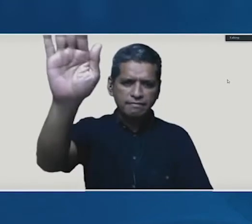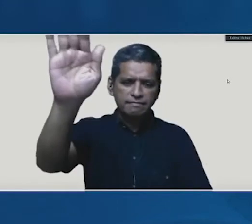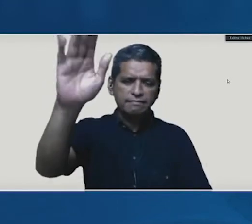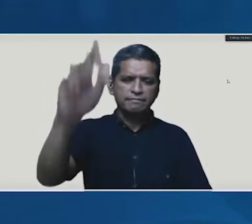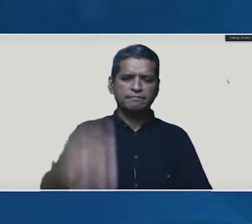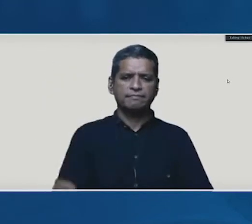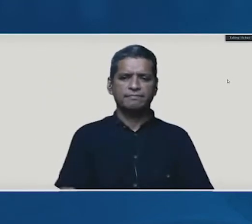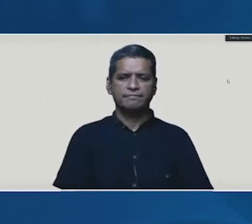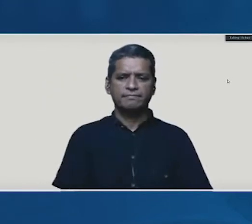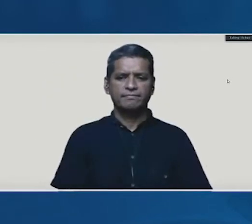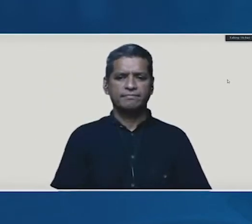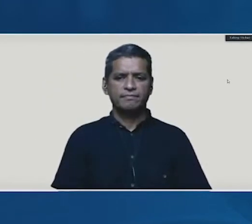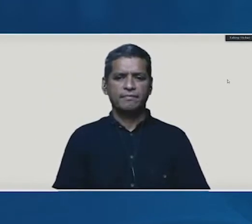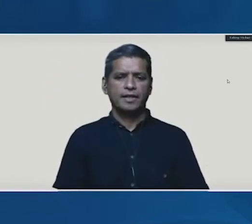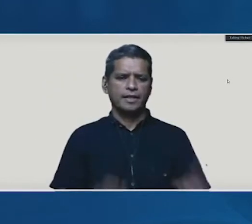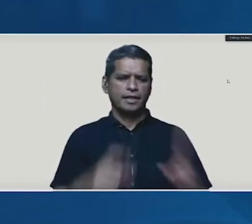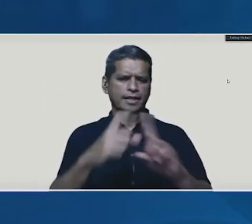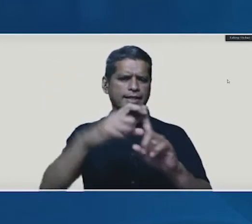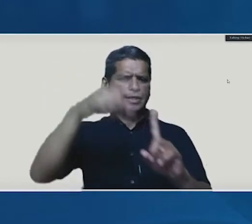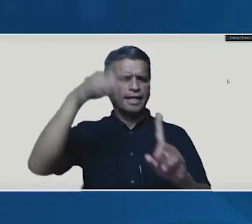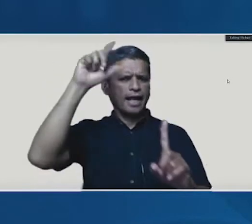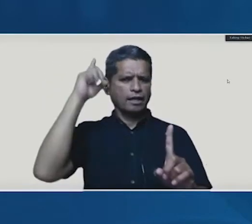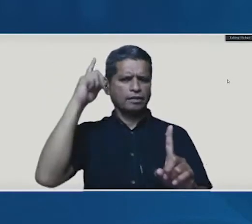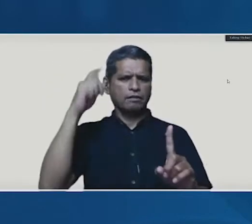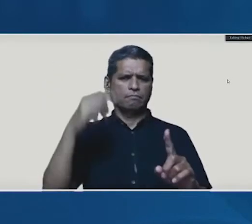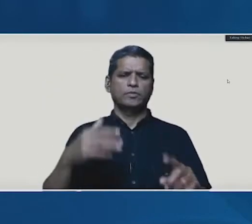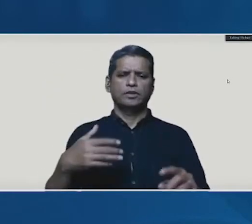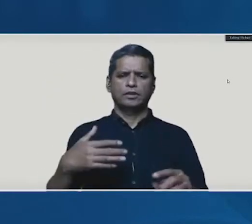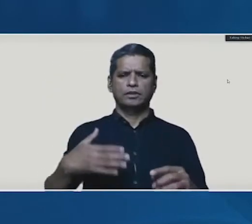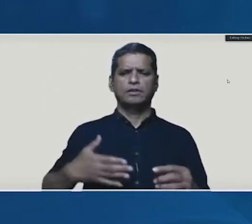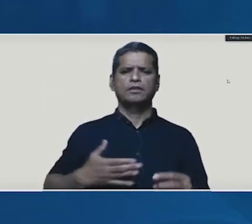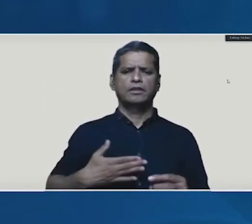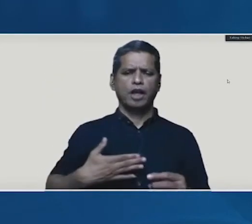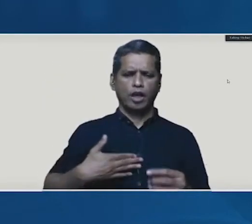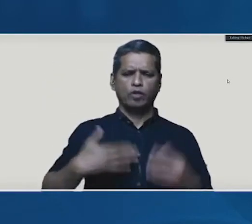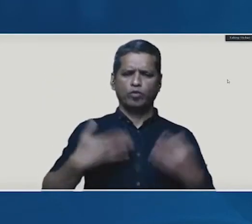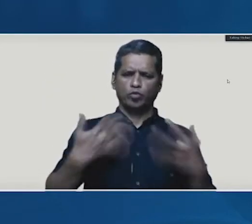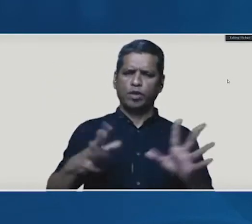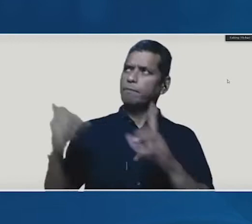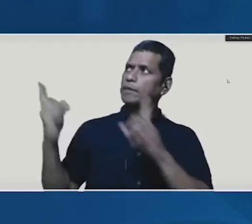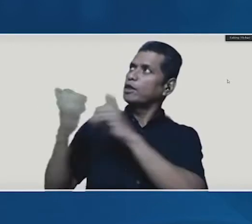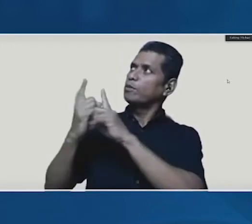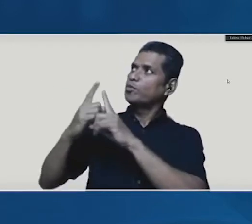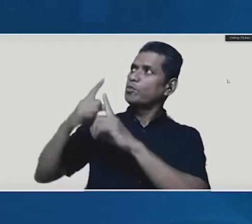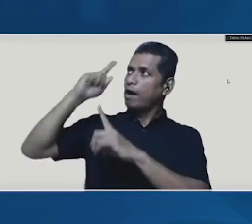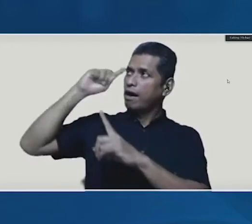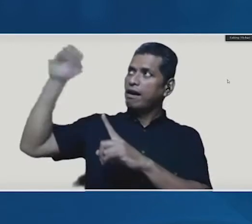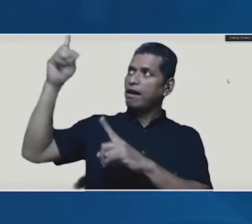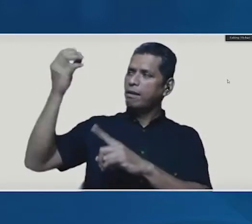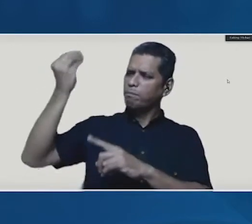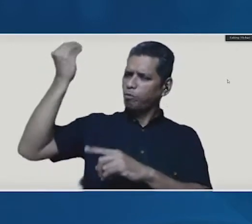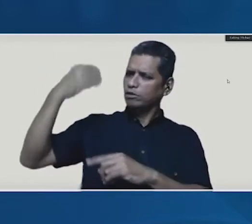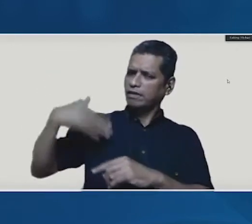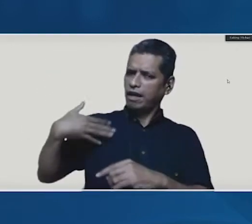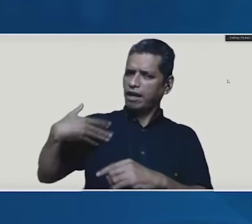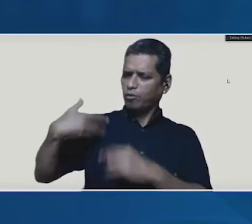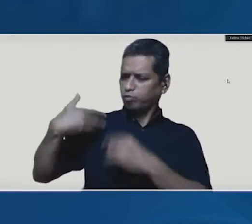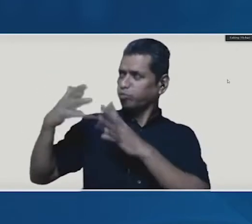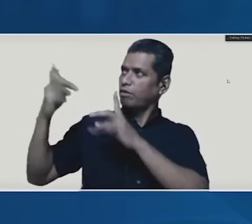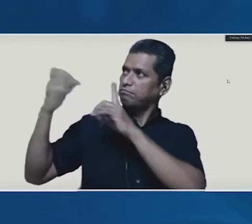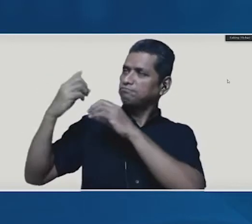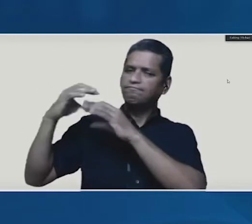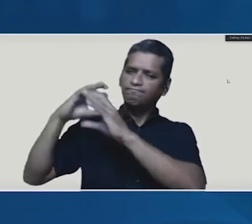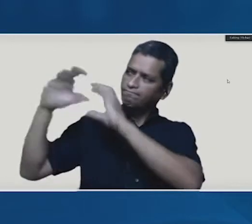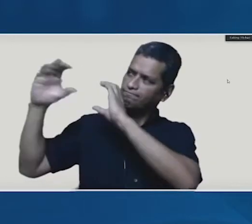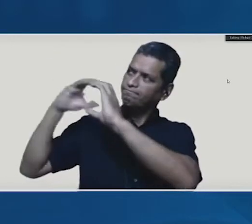dari dan dia bilang saya sudah bertemu dengan bos saya yang disurga saya selalu bertemu dengan dia dan kali ini saya bertemu untuk